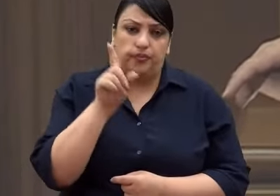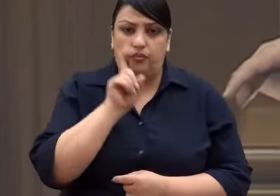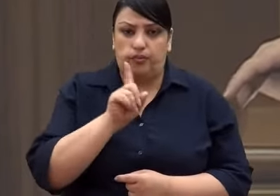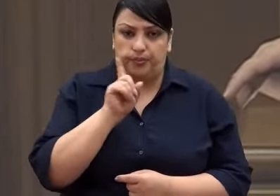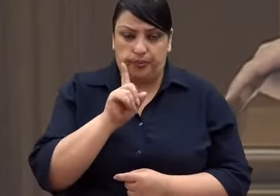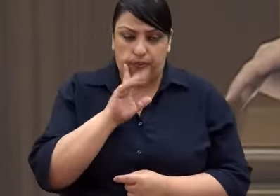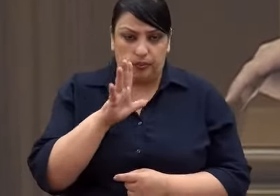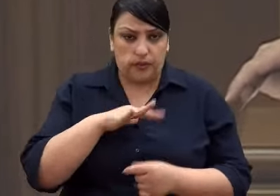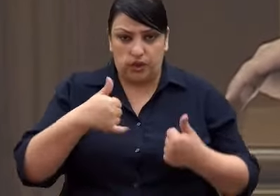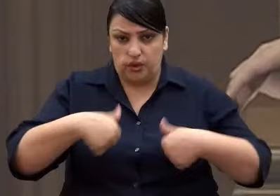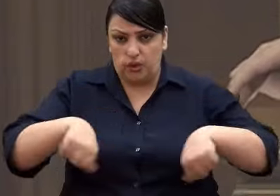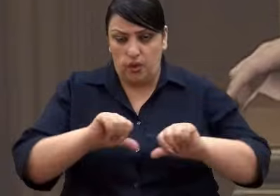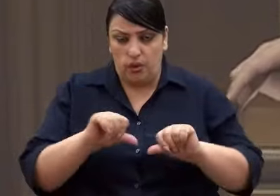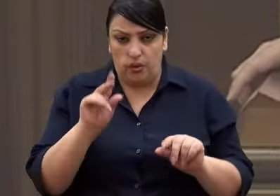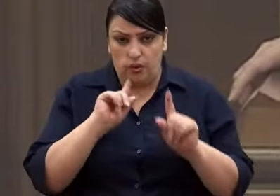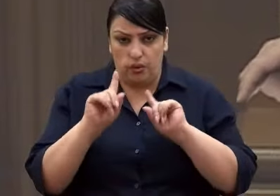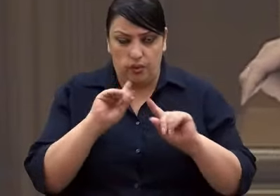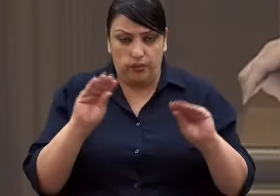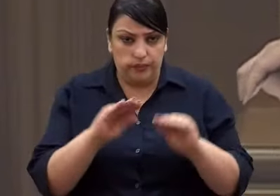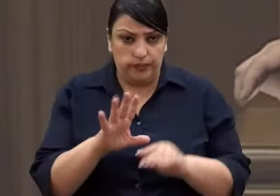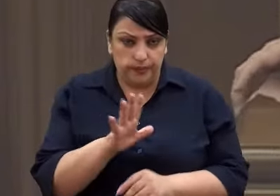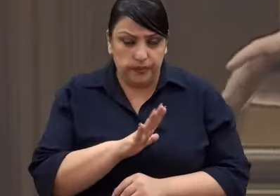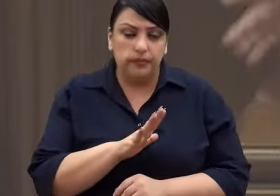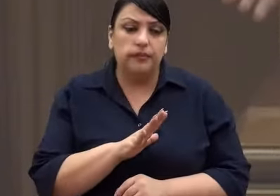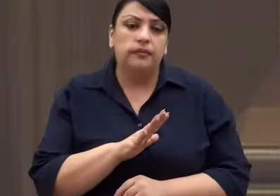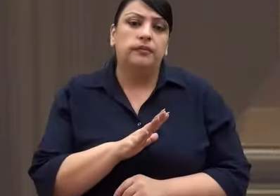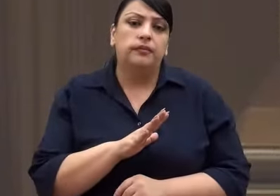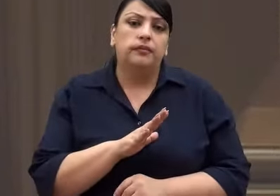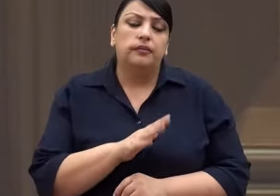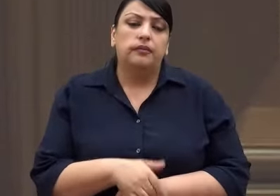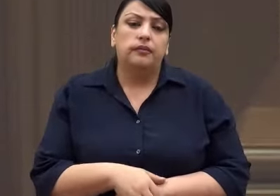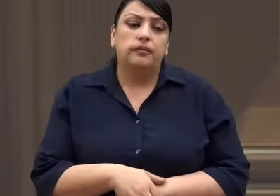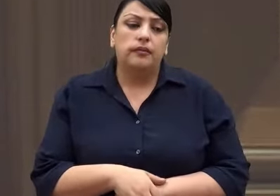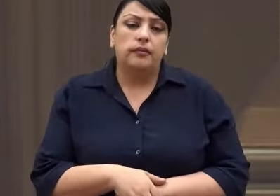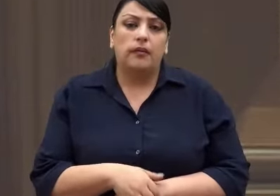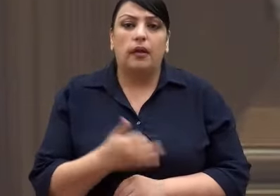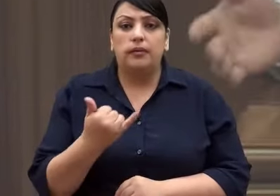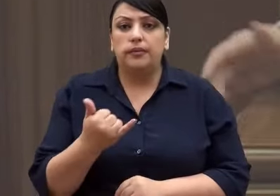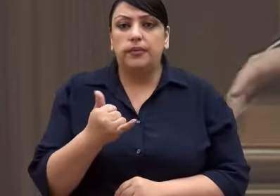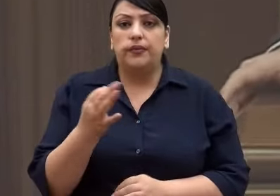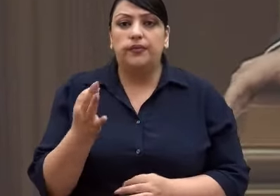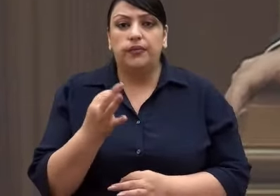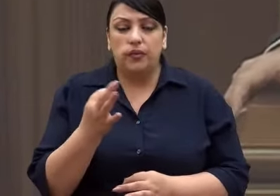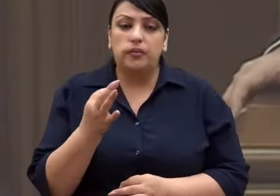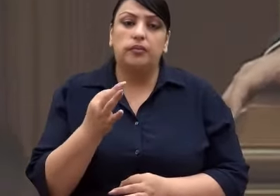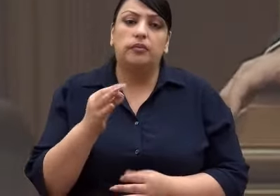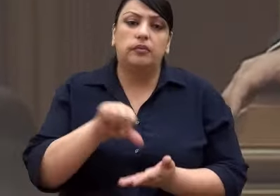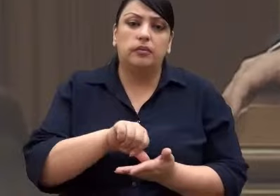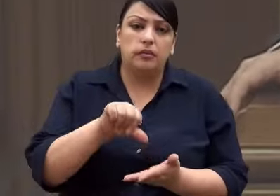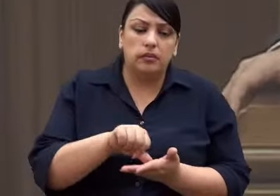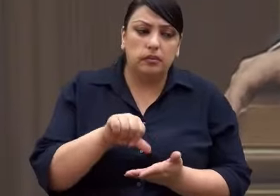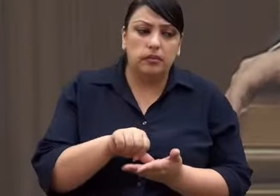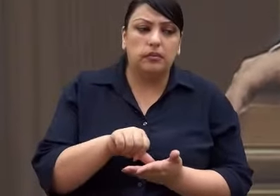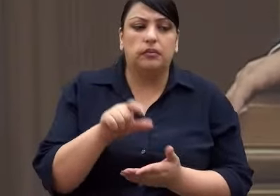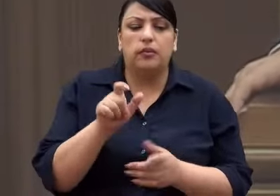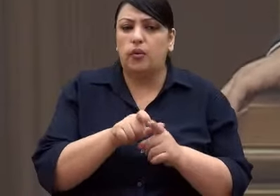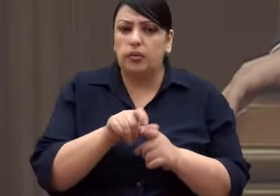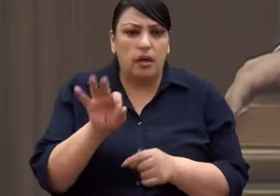հանձնաժողով, բնականաբար այն ժամանակ ոչ Եվրոպական Միության անդամակցության մասին խոսք